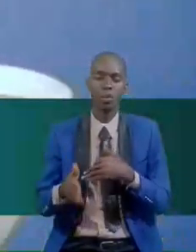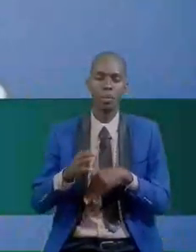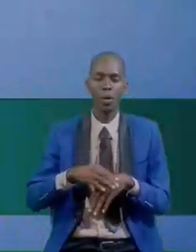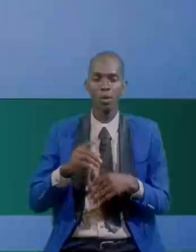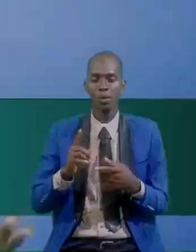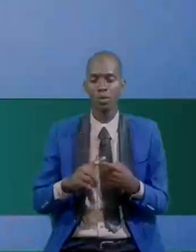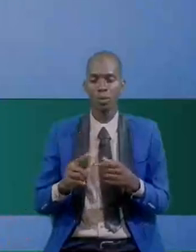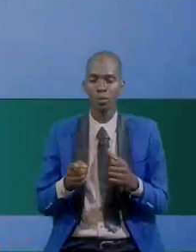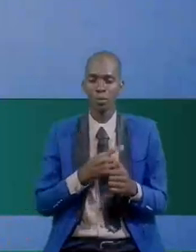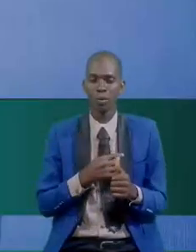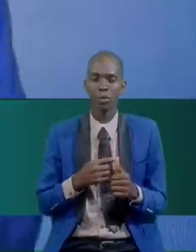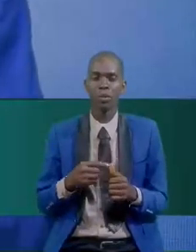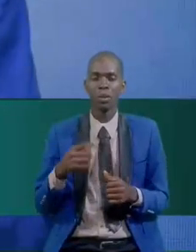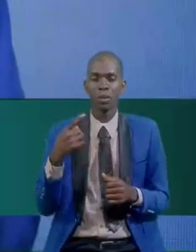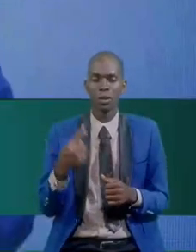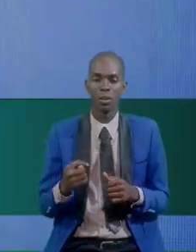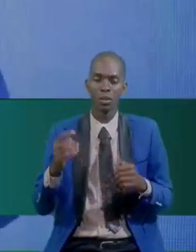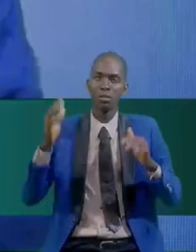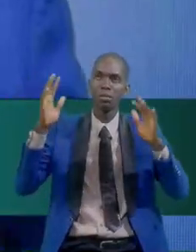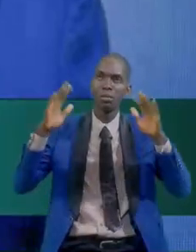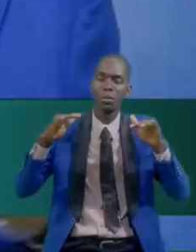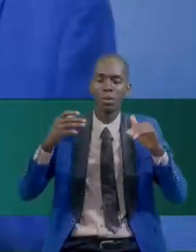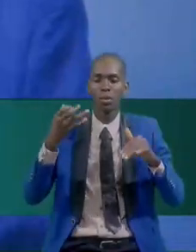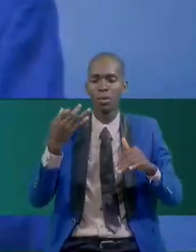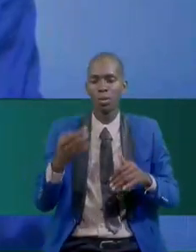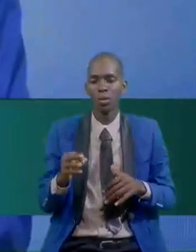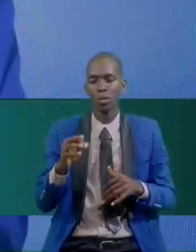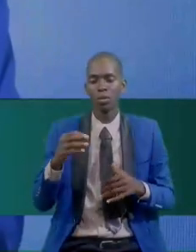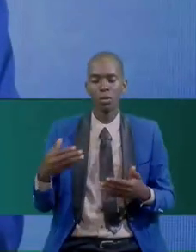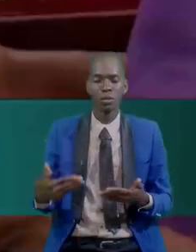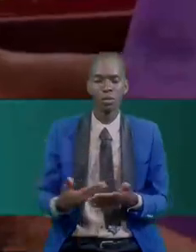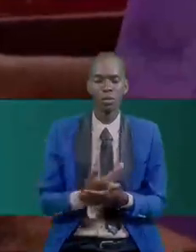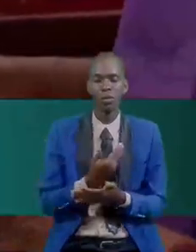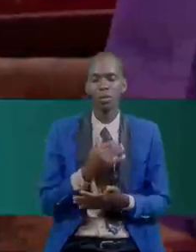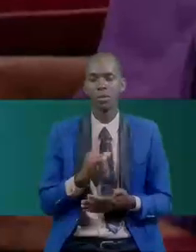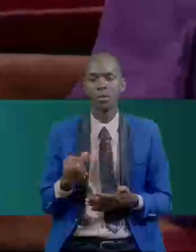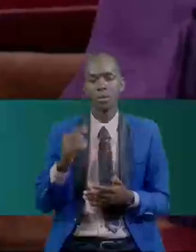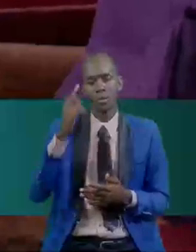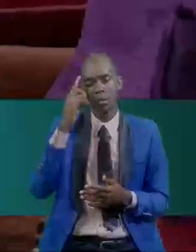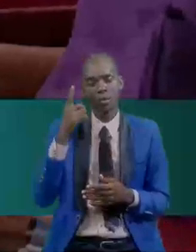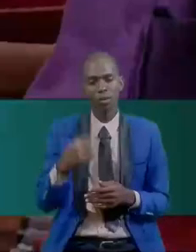premier point. C'est la pluie de rafraîchissement pour les labours.